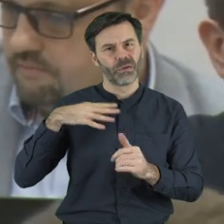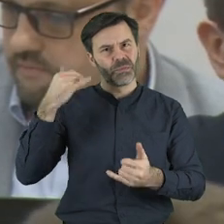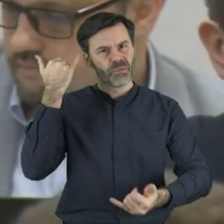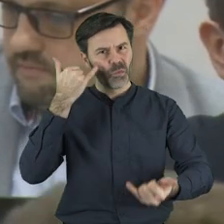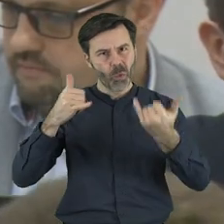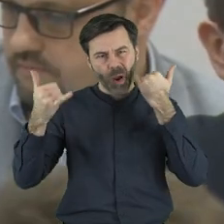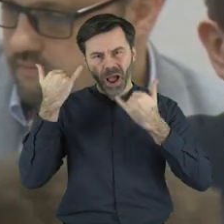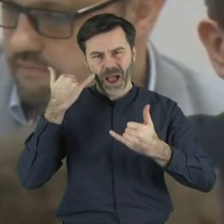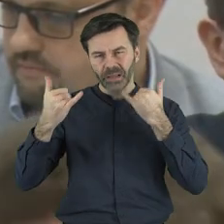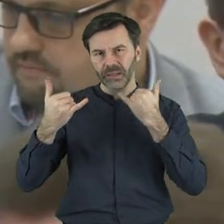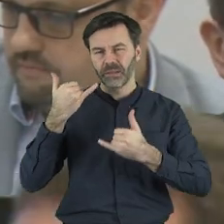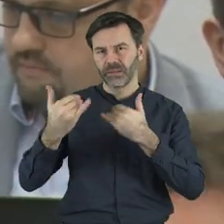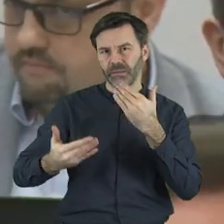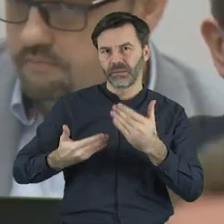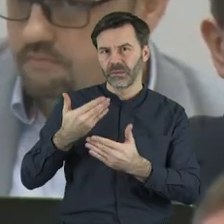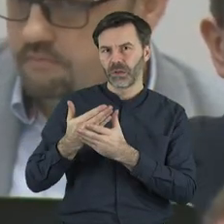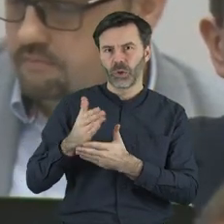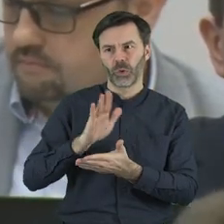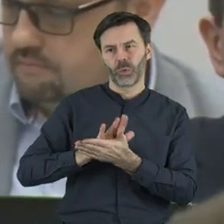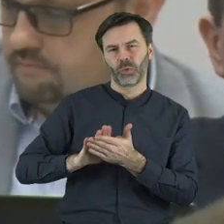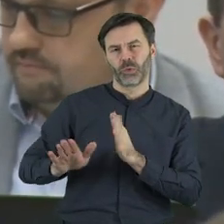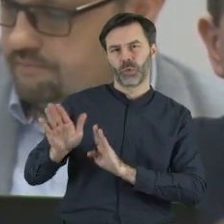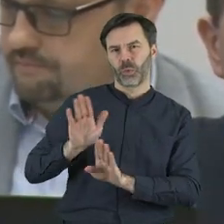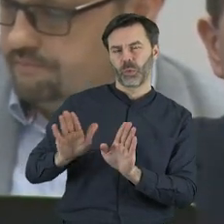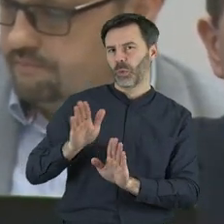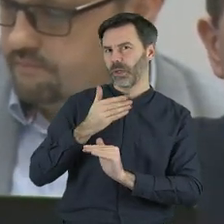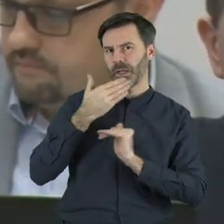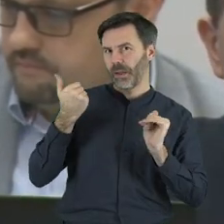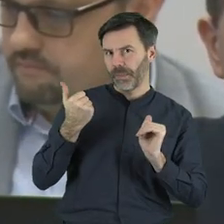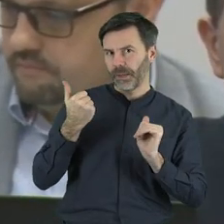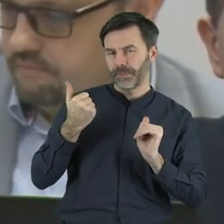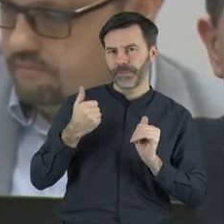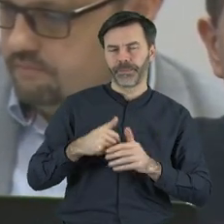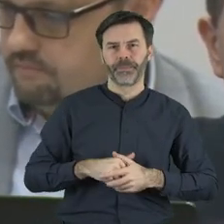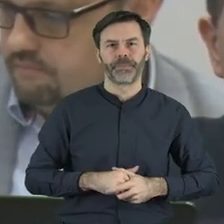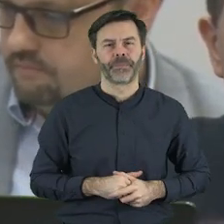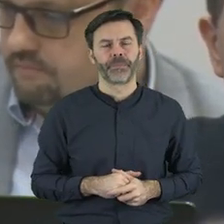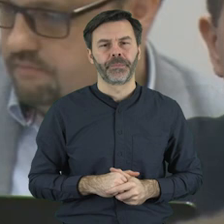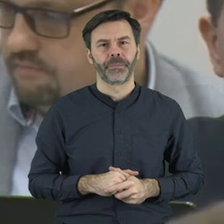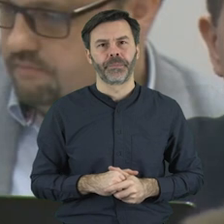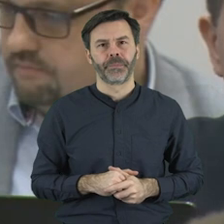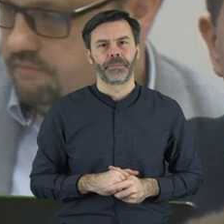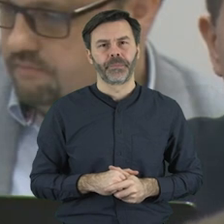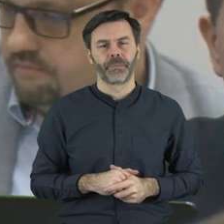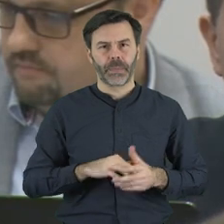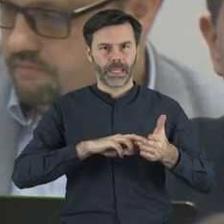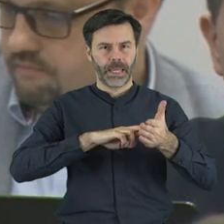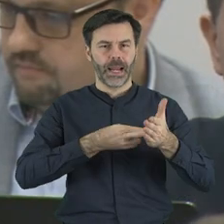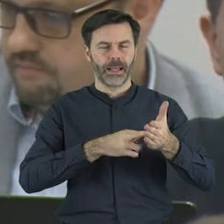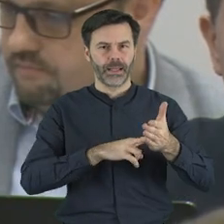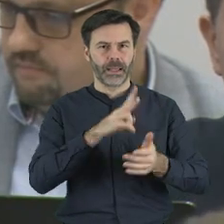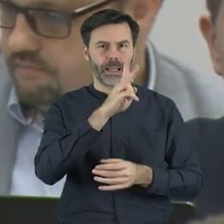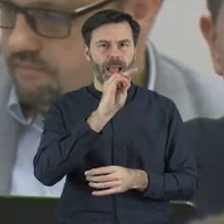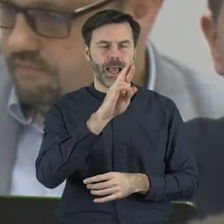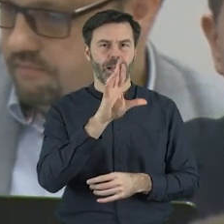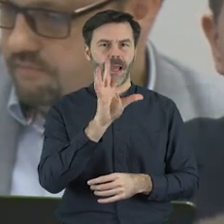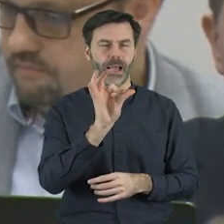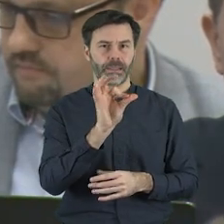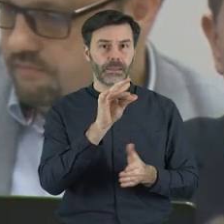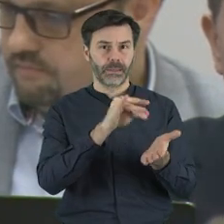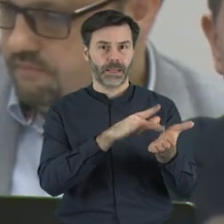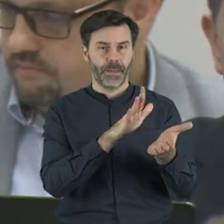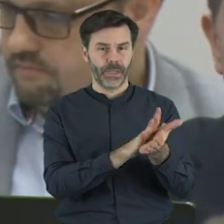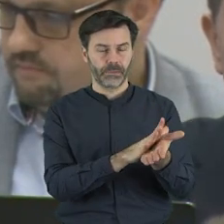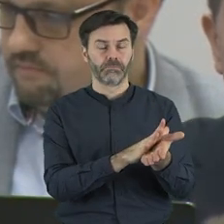Jeżeli chodzi o fakt rejestracji w KRS-ie, szanowni państwo, również w porozumieniu z instytucją zarządzającą,